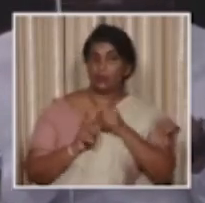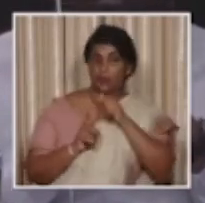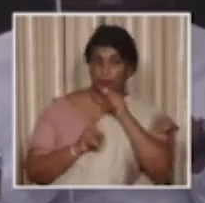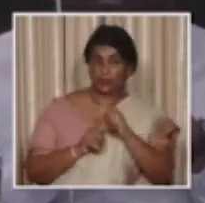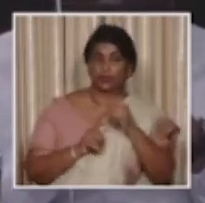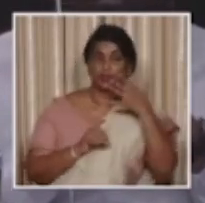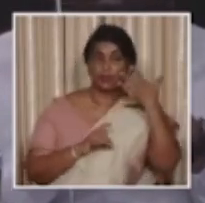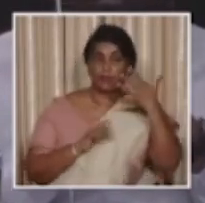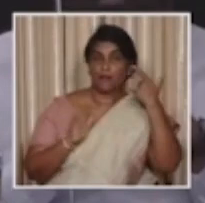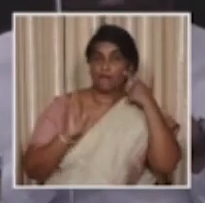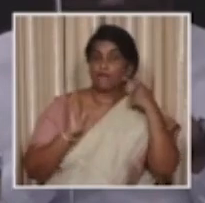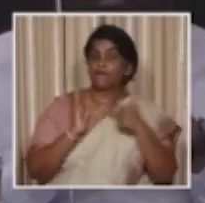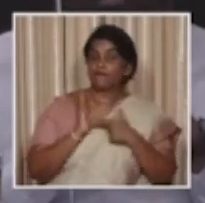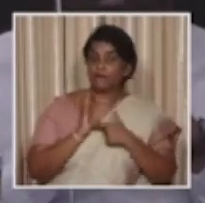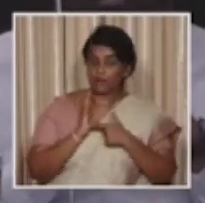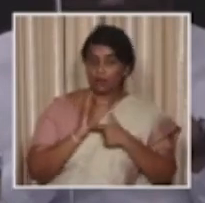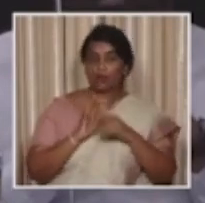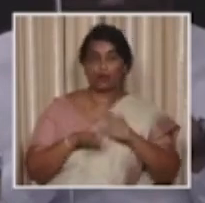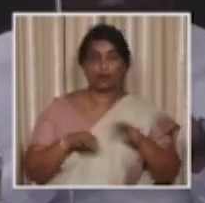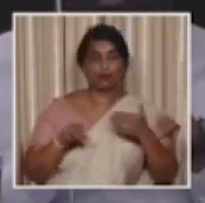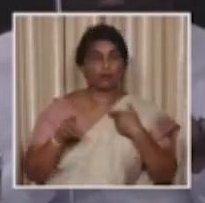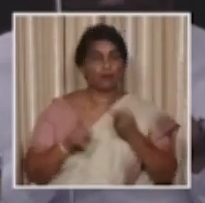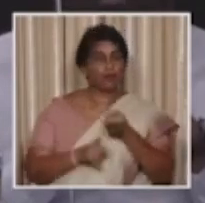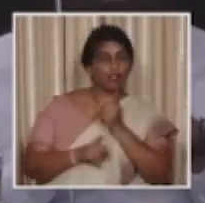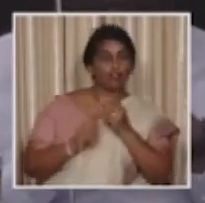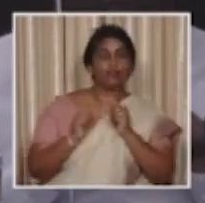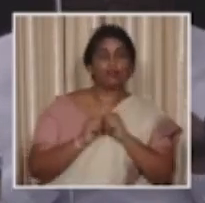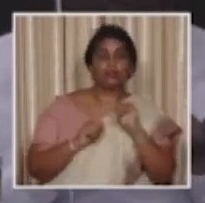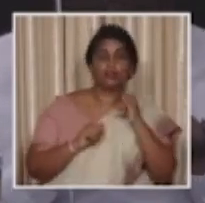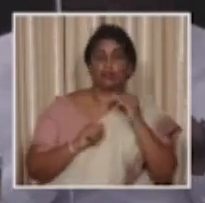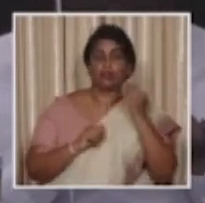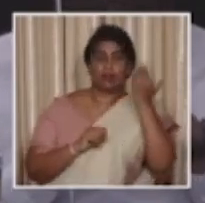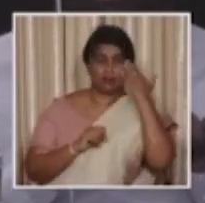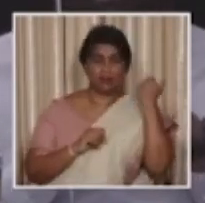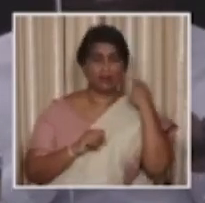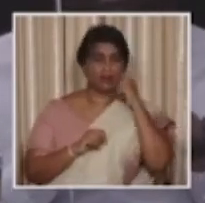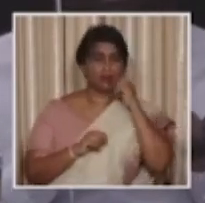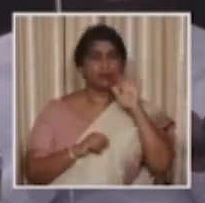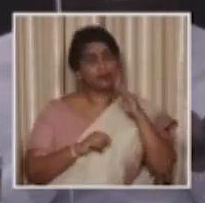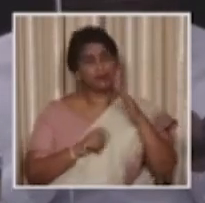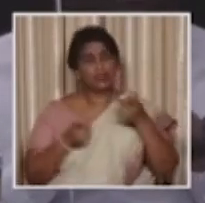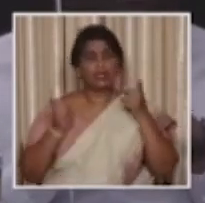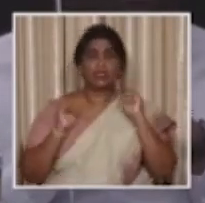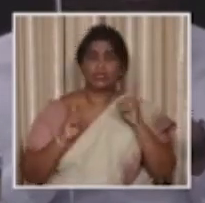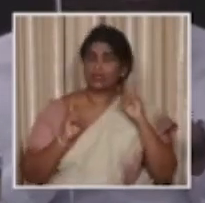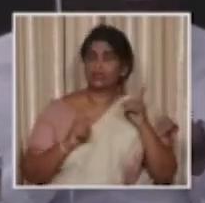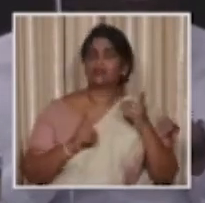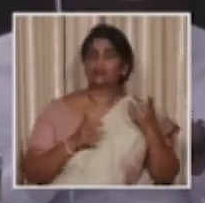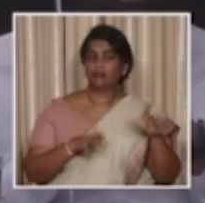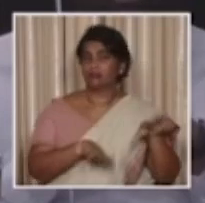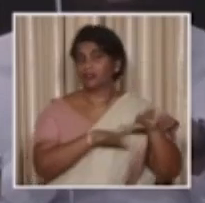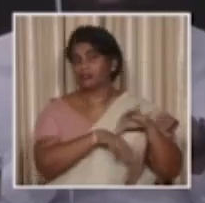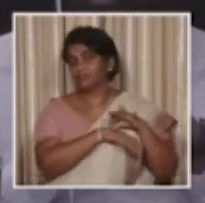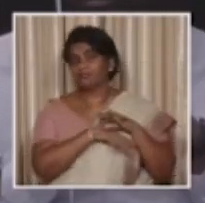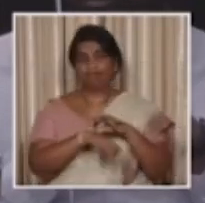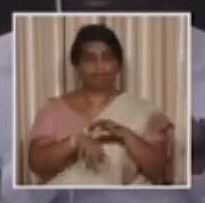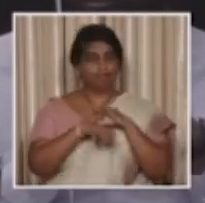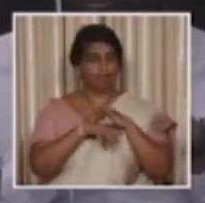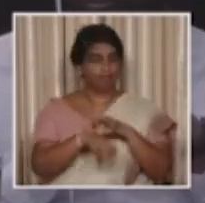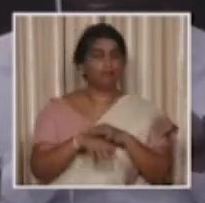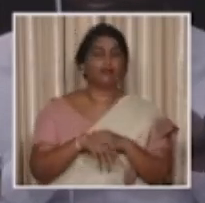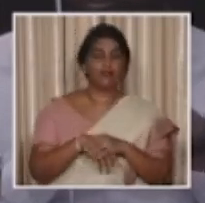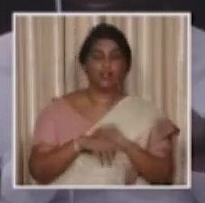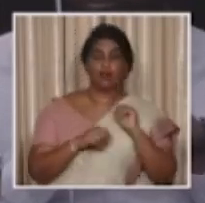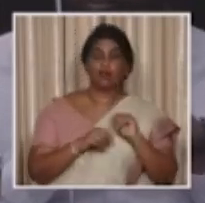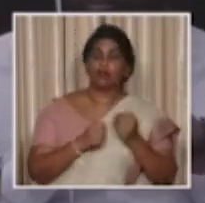පහේ ශිෂ්‍යත්වයට දරුවන්ට වද දෙනවා වගේ සමහර දෙමව්පියෝ සමහර ක්‍රීඩාවලට දරුවන්ට වද දෙනවා ඒ